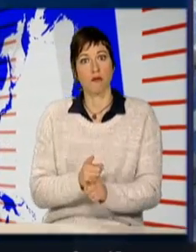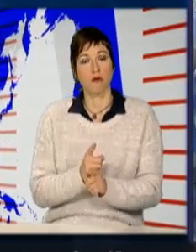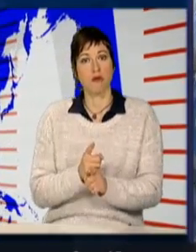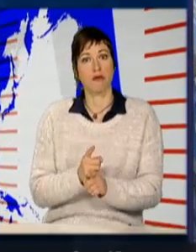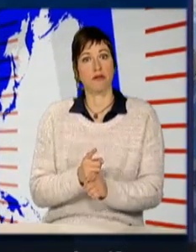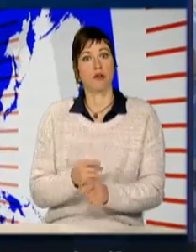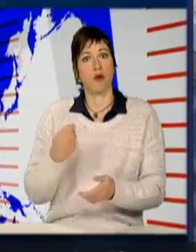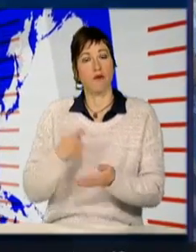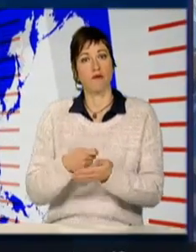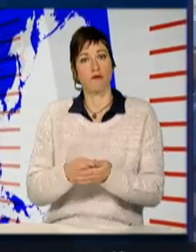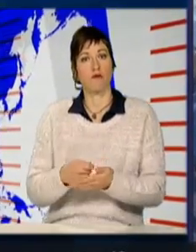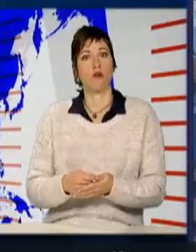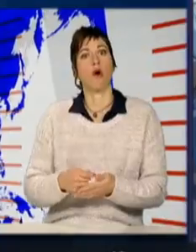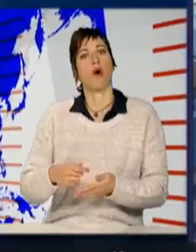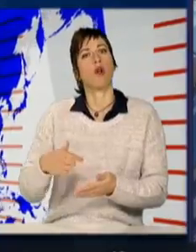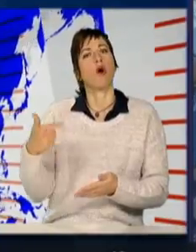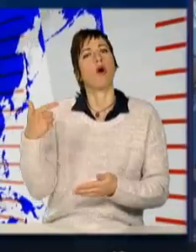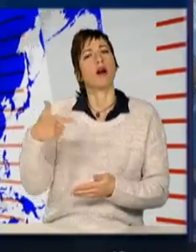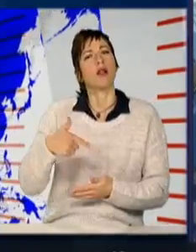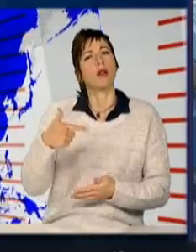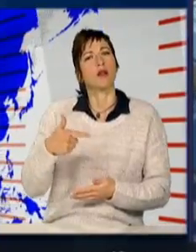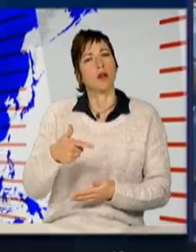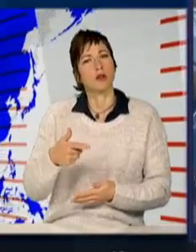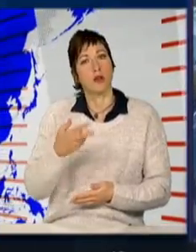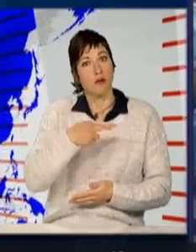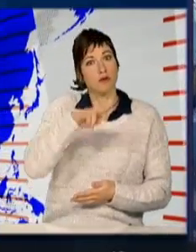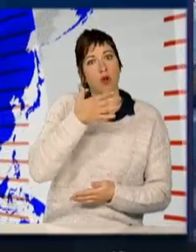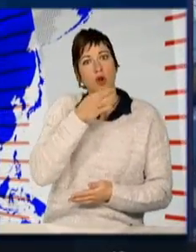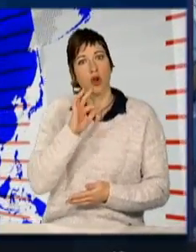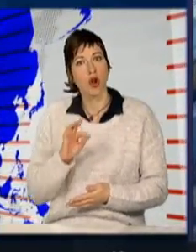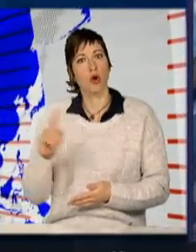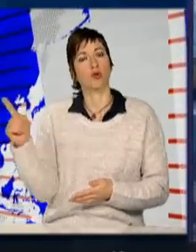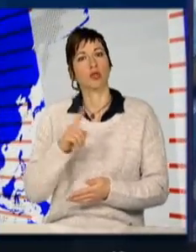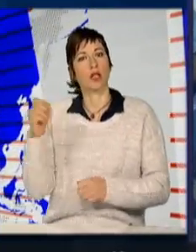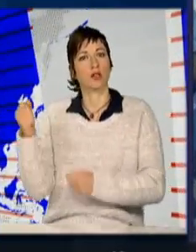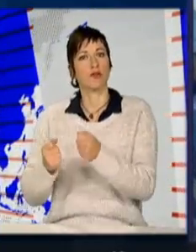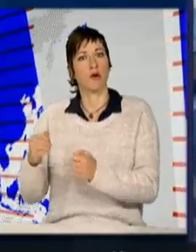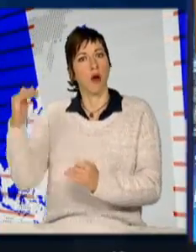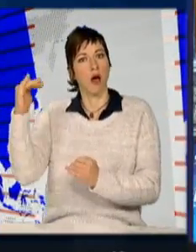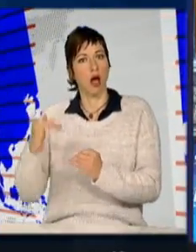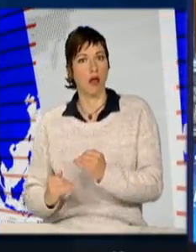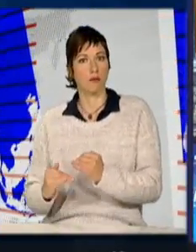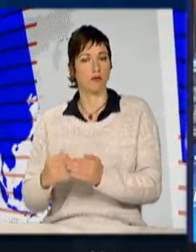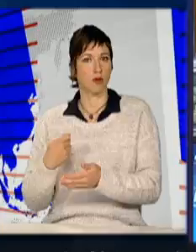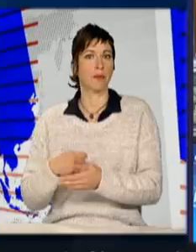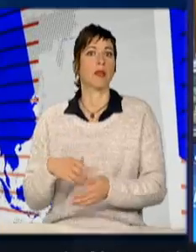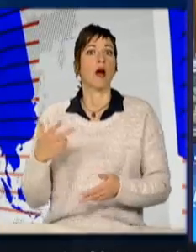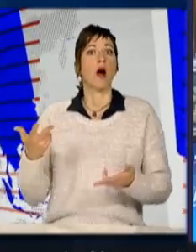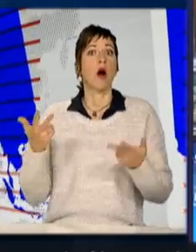φόρου κατανάλωσης σε αντιστάθμισμα των χαμηλών τελών κυκλοφορίας. Οι δηλώσεις του αναπληρωτή Υπουργού Τρίφωνα